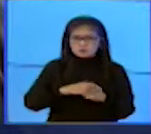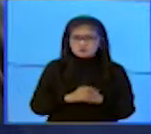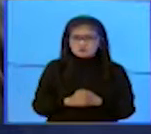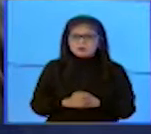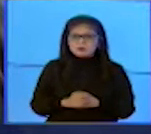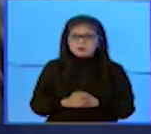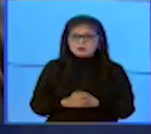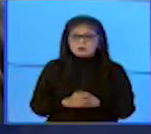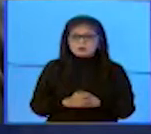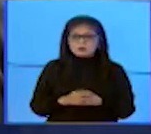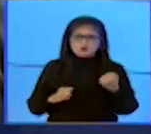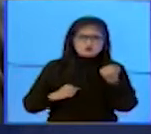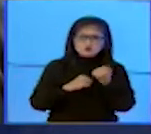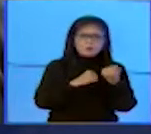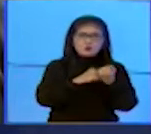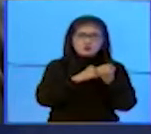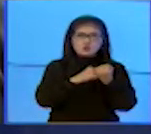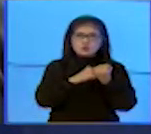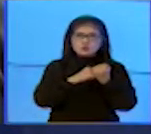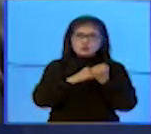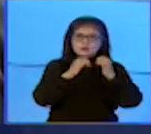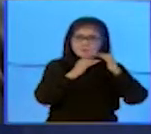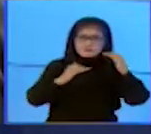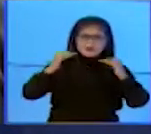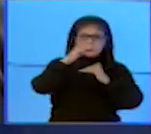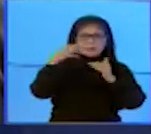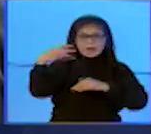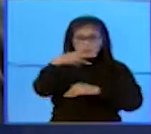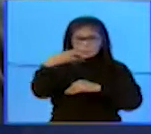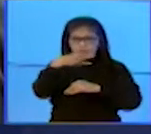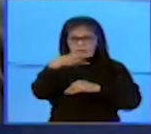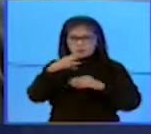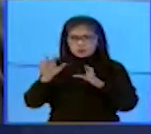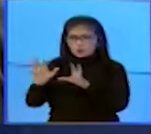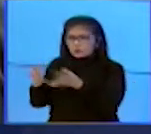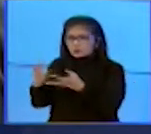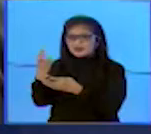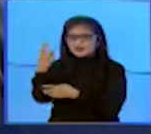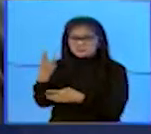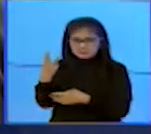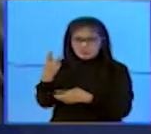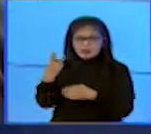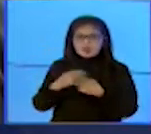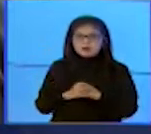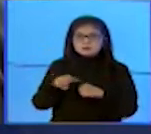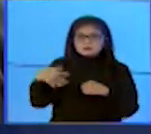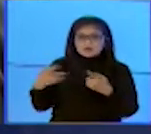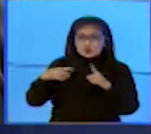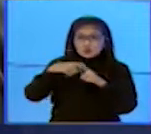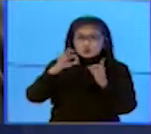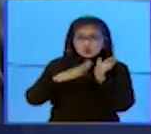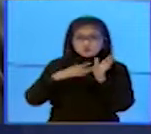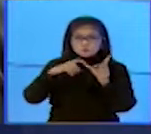Hai pertumbuhan ekonomi kita di Kuartal ketiga kuncinya lain konsumsi domestik hanya satu yang penting lagi